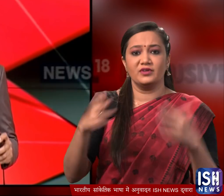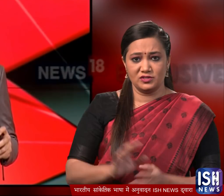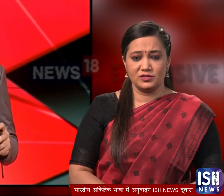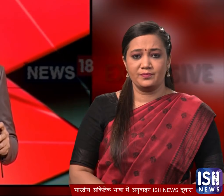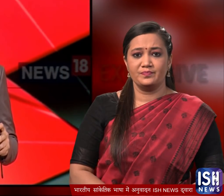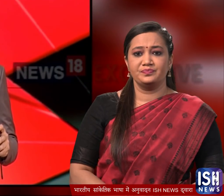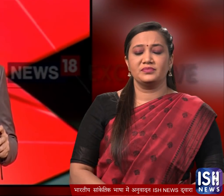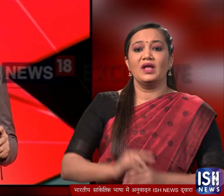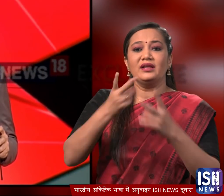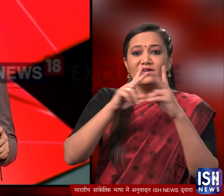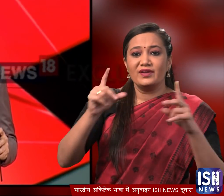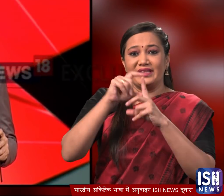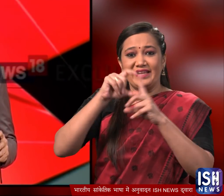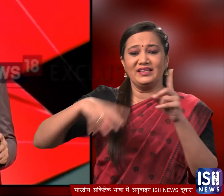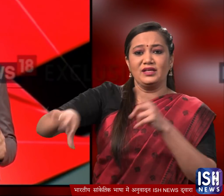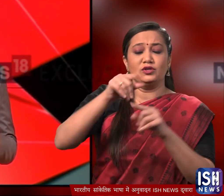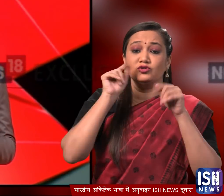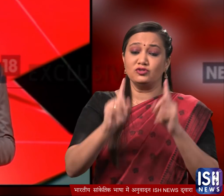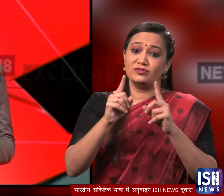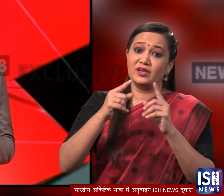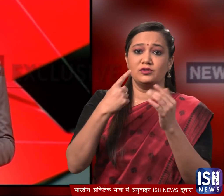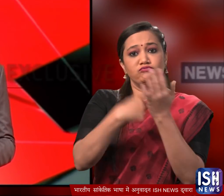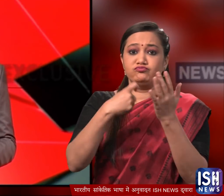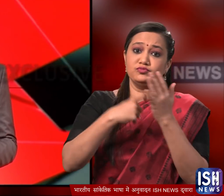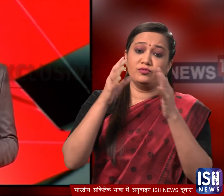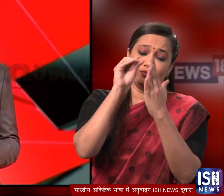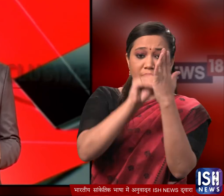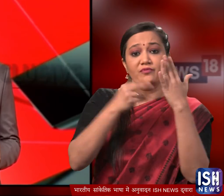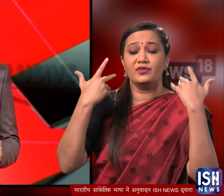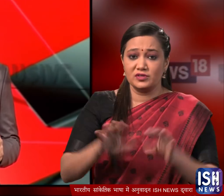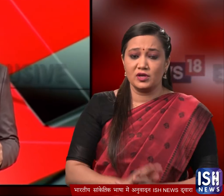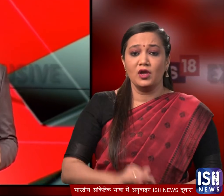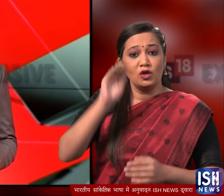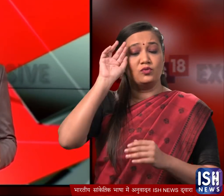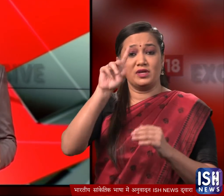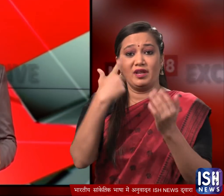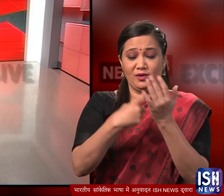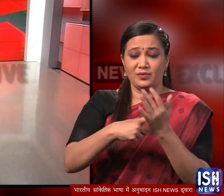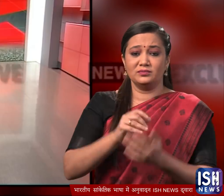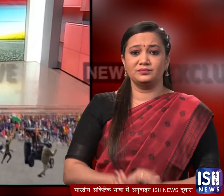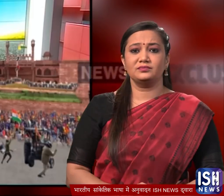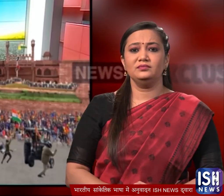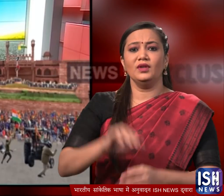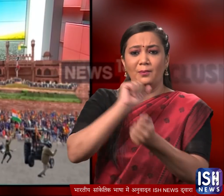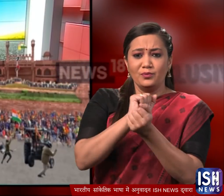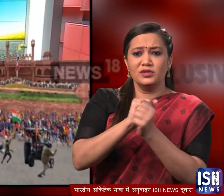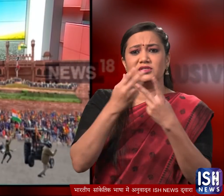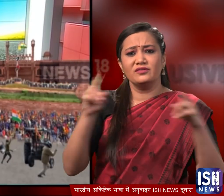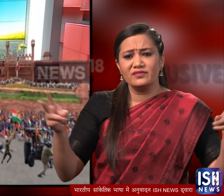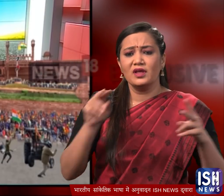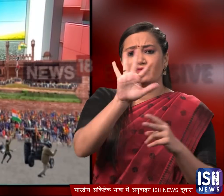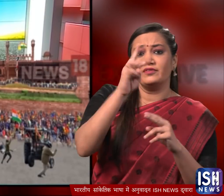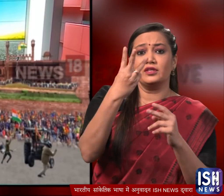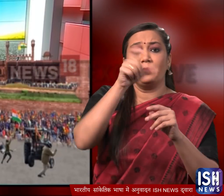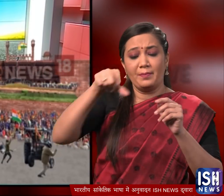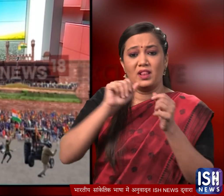में ट्रैक्टर रैली हिंसा मामले के आरोपियों के खिलाफ सख्त कार्रवाई शुरू कर दी गई। न्यूज़ 18 के दीपक बिष्ट की रिपोर्ट है कि इस मामले में पुलिस ने